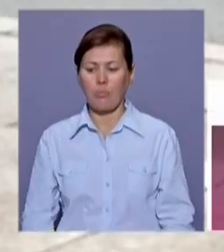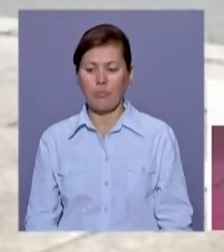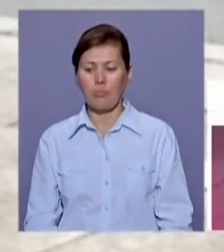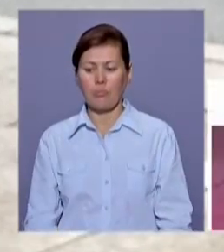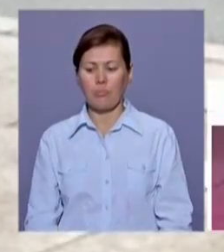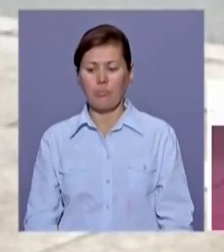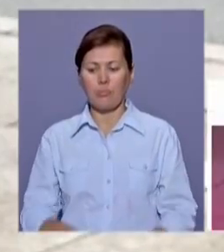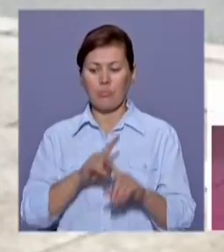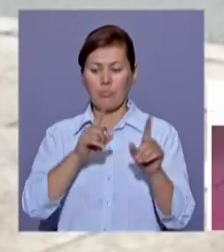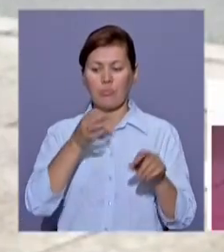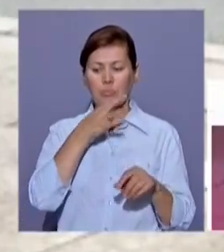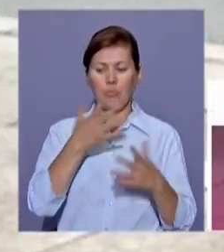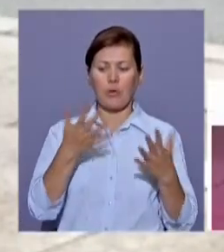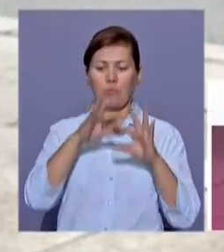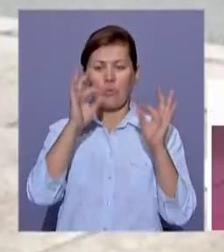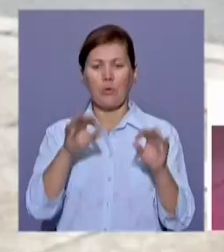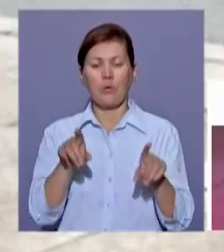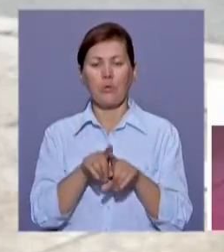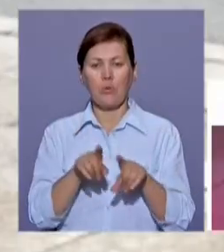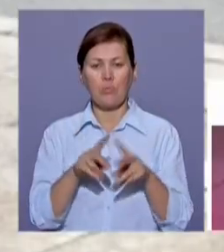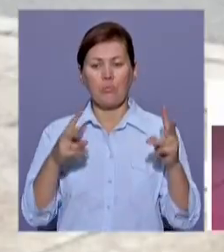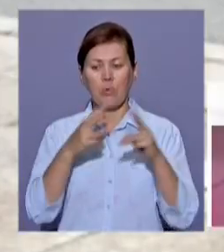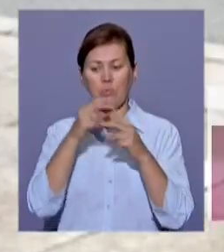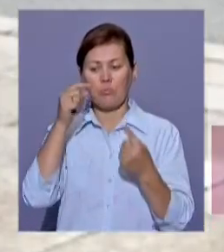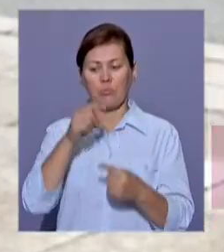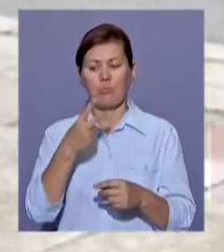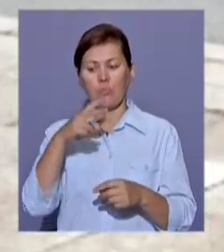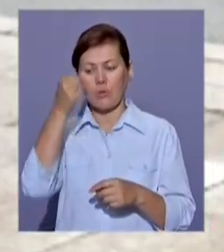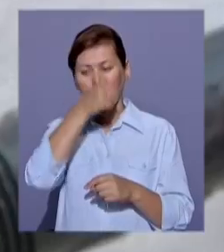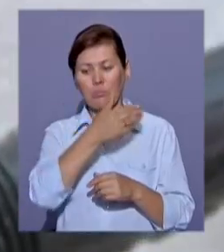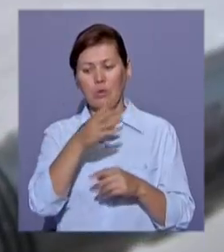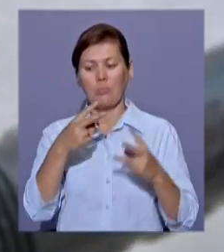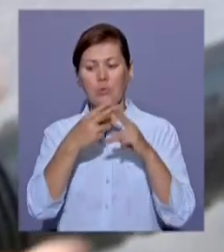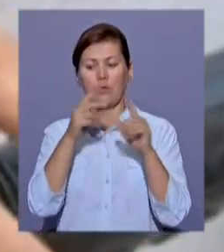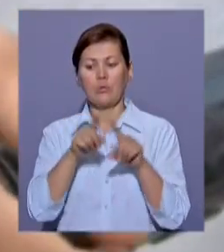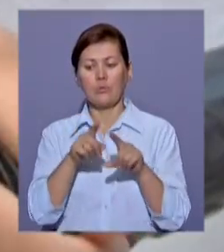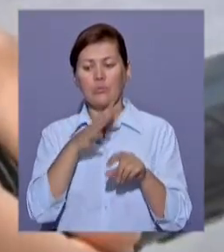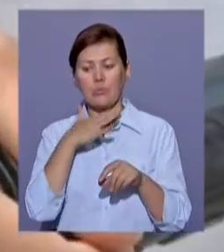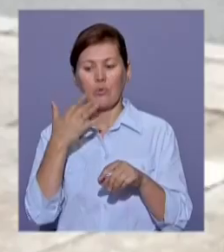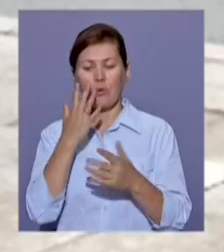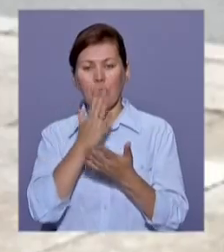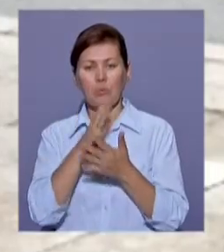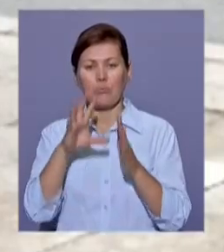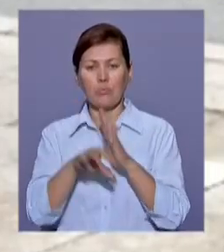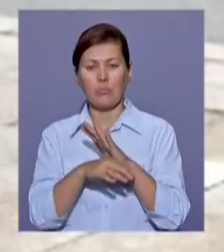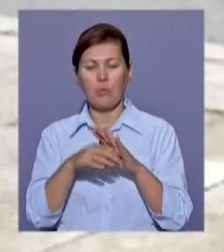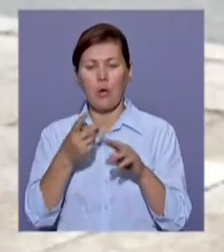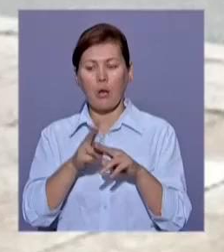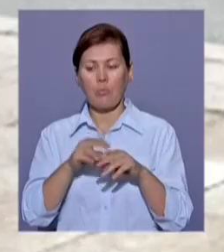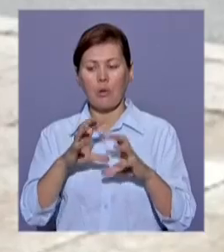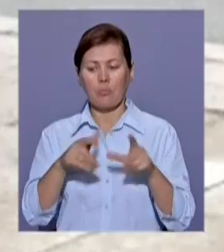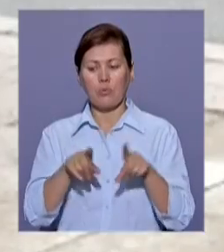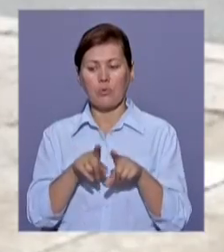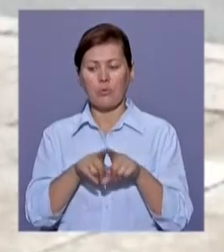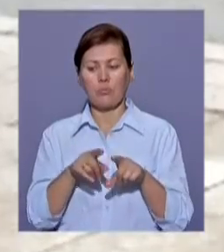Керемет көрініс, қандай өнер. Бұндай тойға Астанамыз лайық. 20 жылда біздің Астана талай биіктерді бағындыра білді. Әлемдік